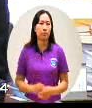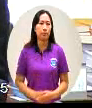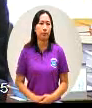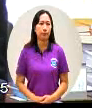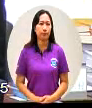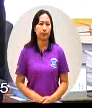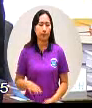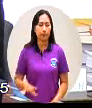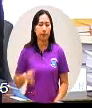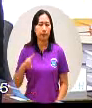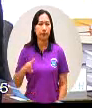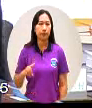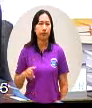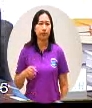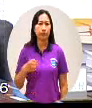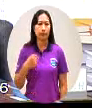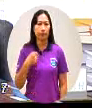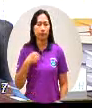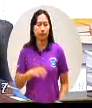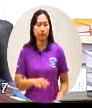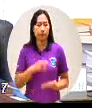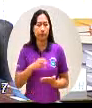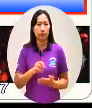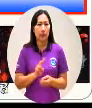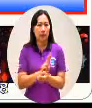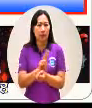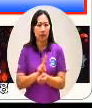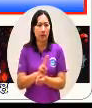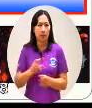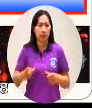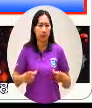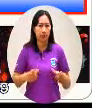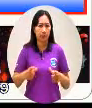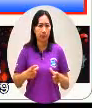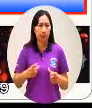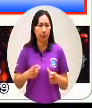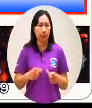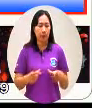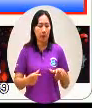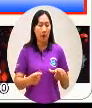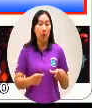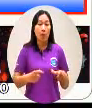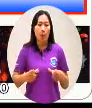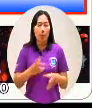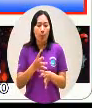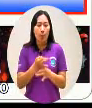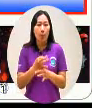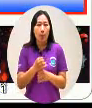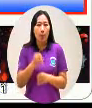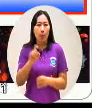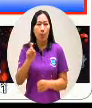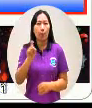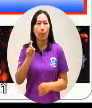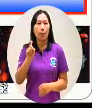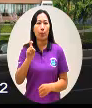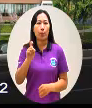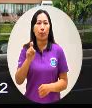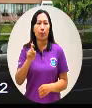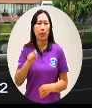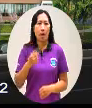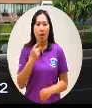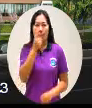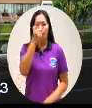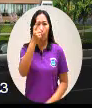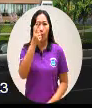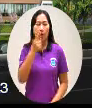首先我就要来讲到林门的十号公园这是唯一的一座啦嘛是第一